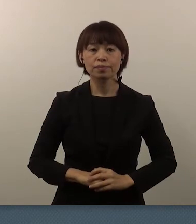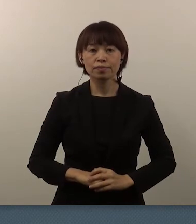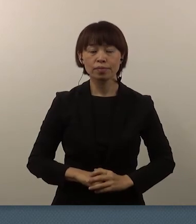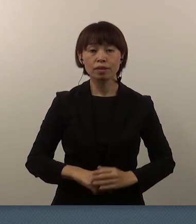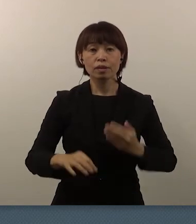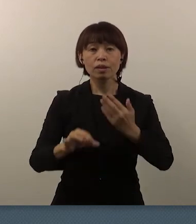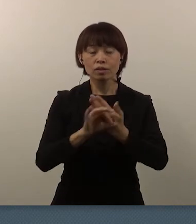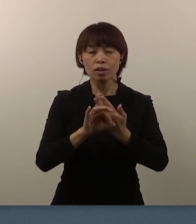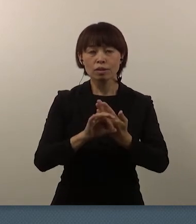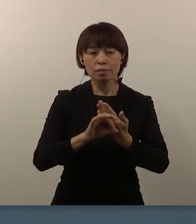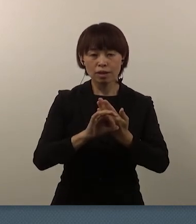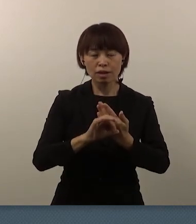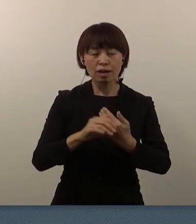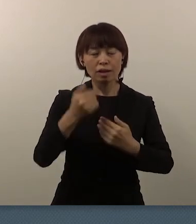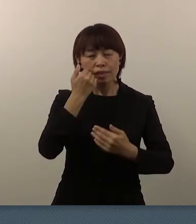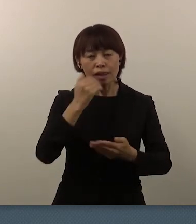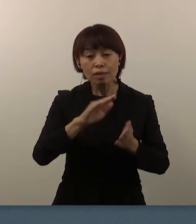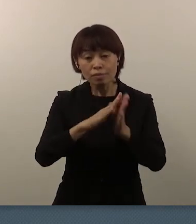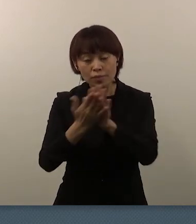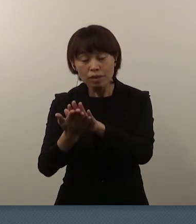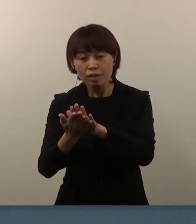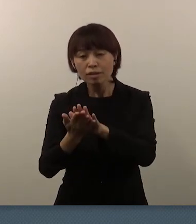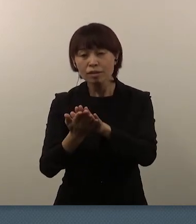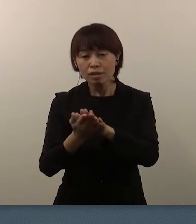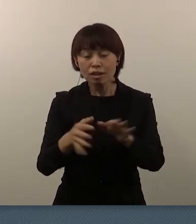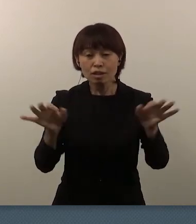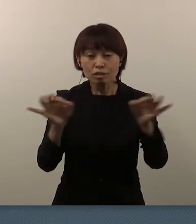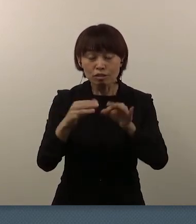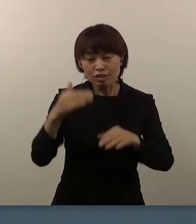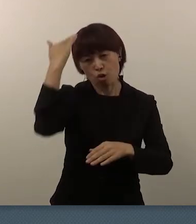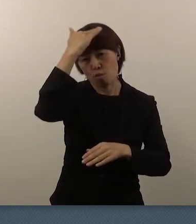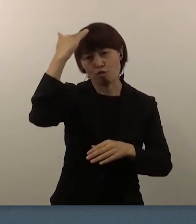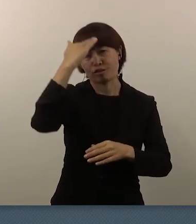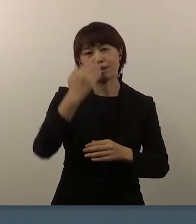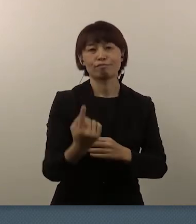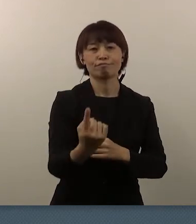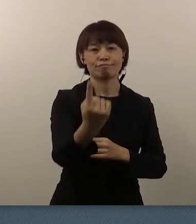然仏教が出てきてですね、でお坊さんが突然現れると、